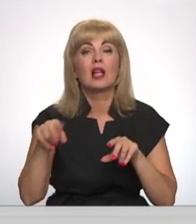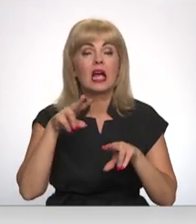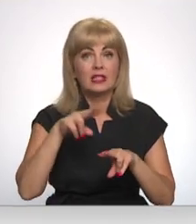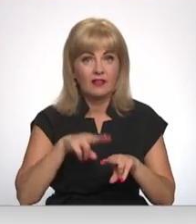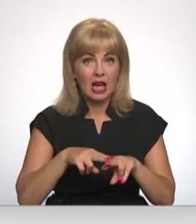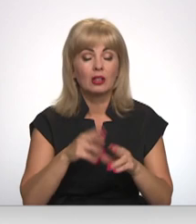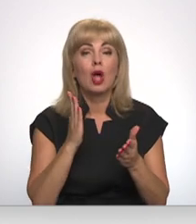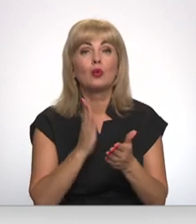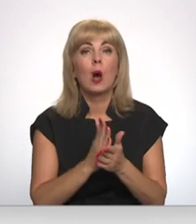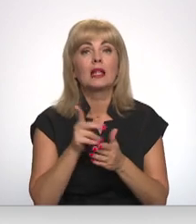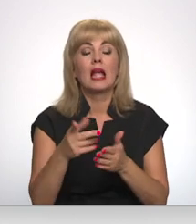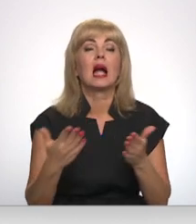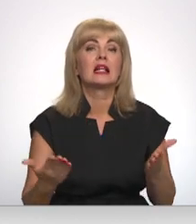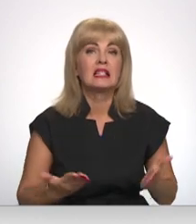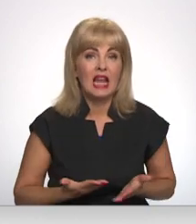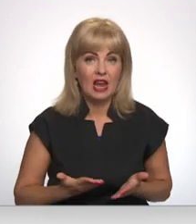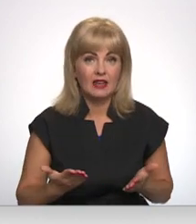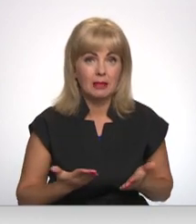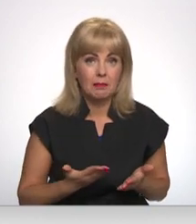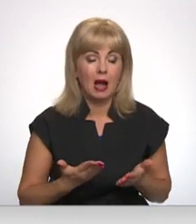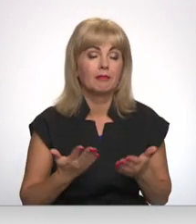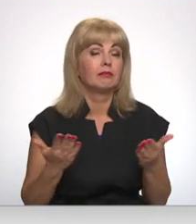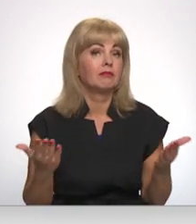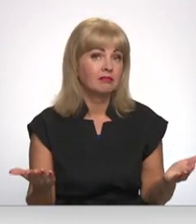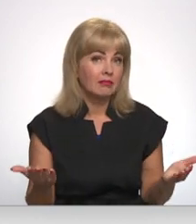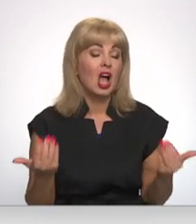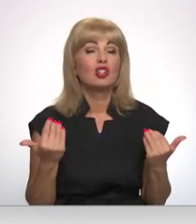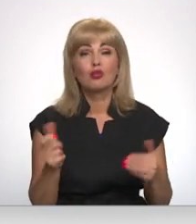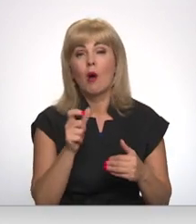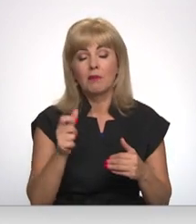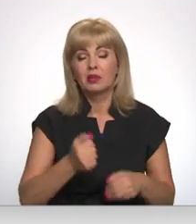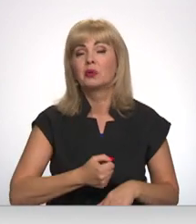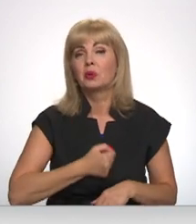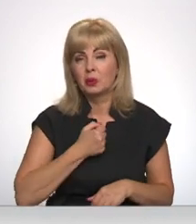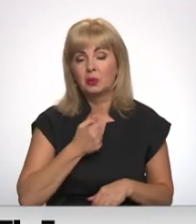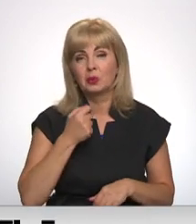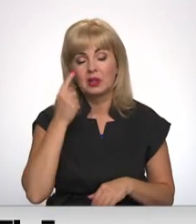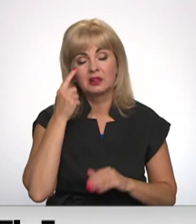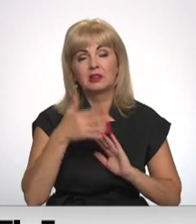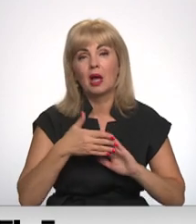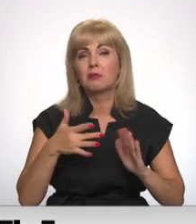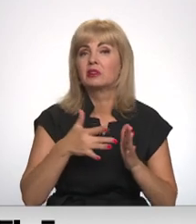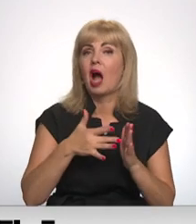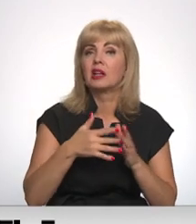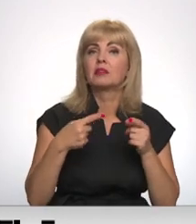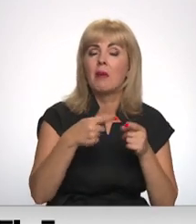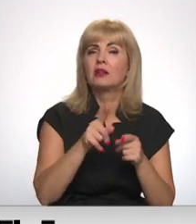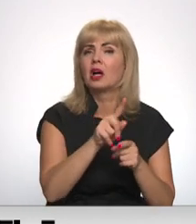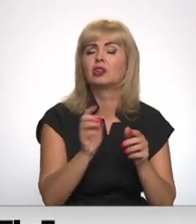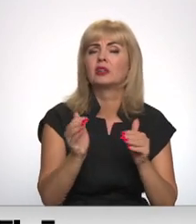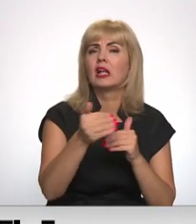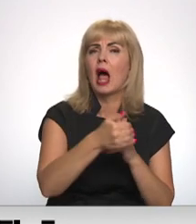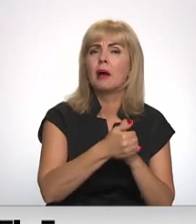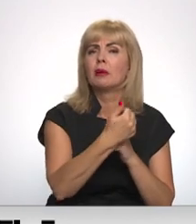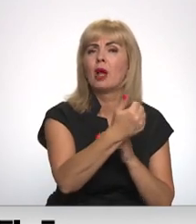tajās vietās notiek dzīvība. Un, nu, šobrīd grūti saprast, kāds ir tas lielais mērķis, kas slēpjās